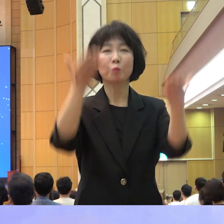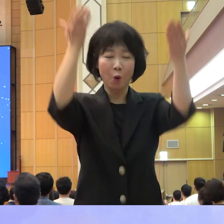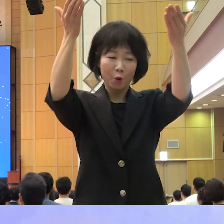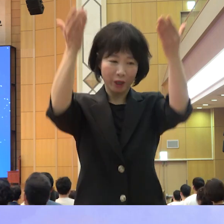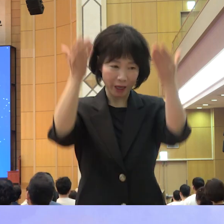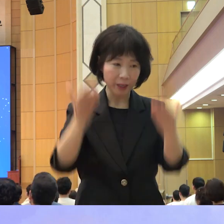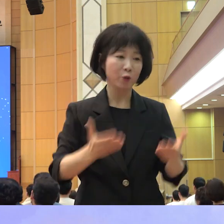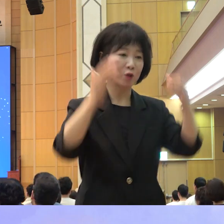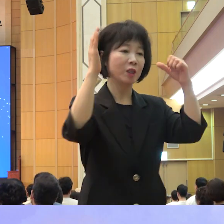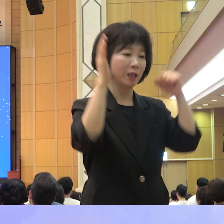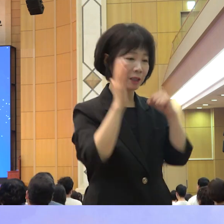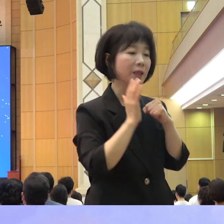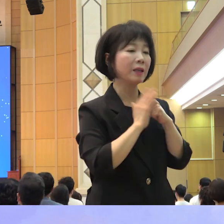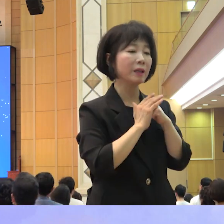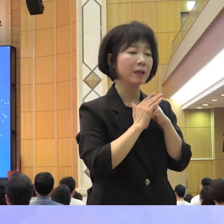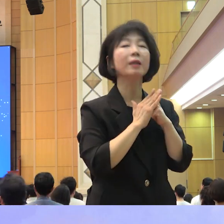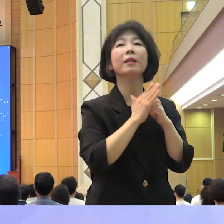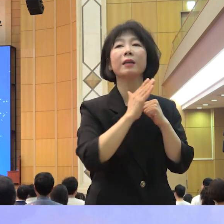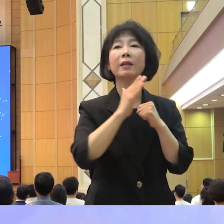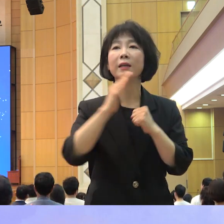하나님 축복해